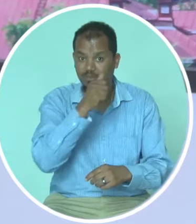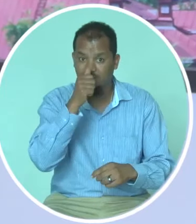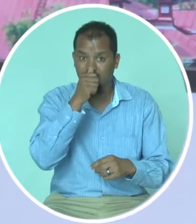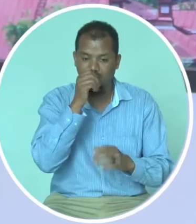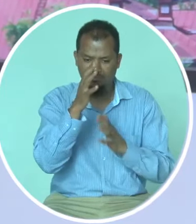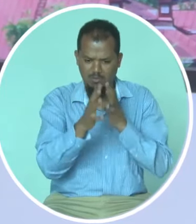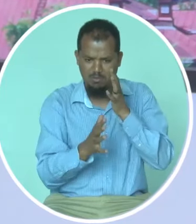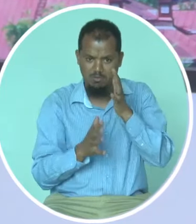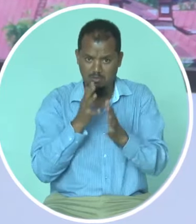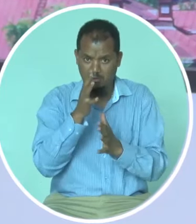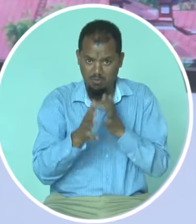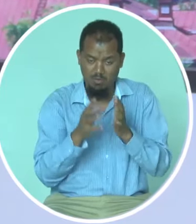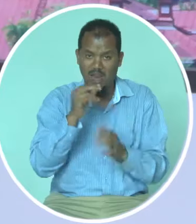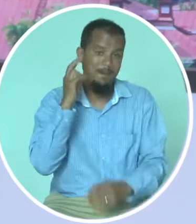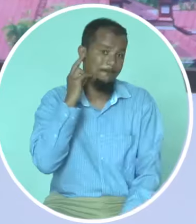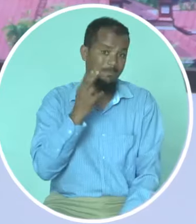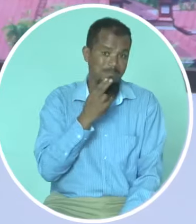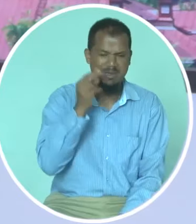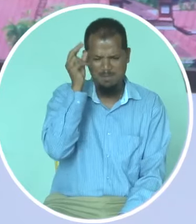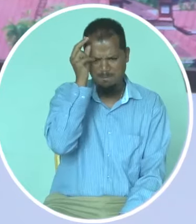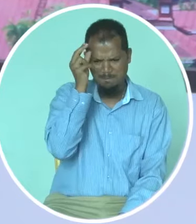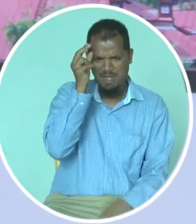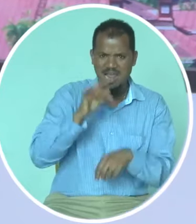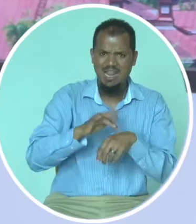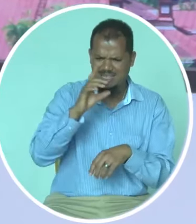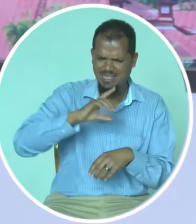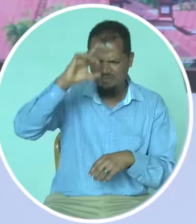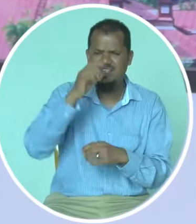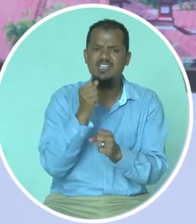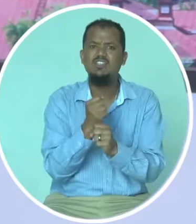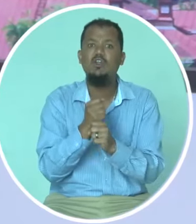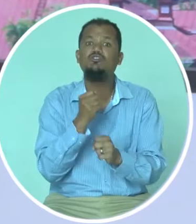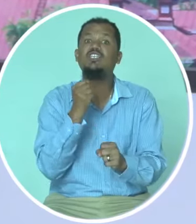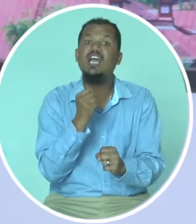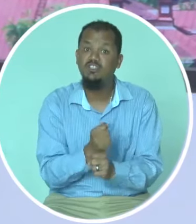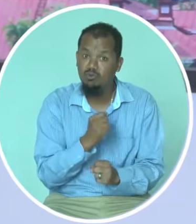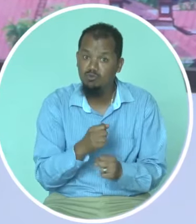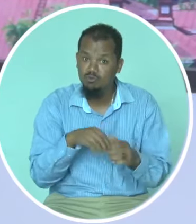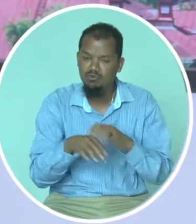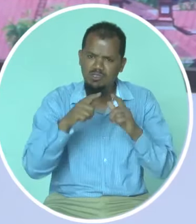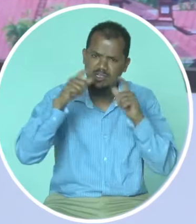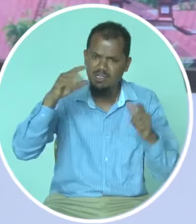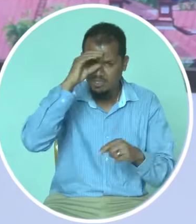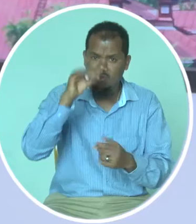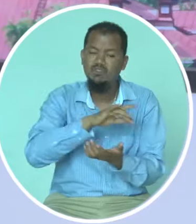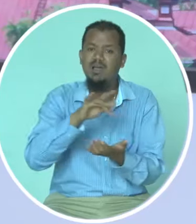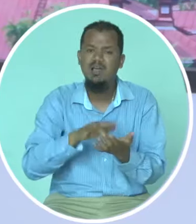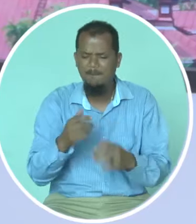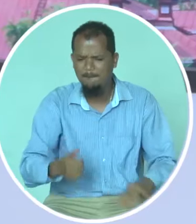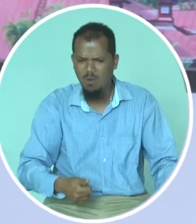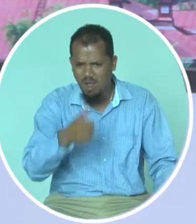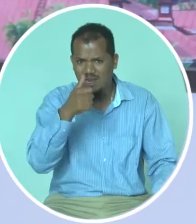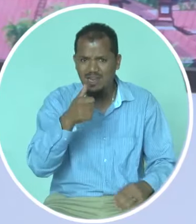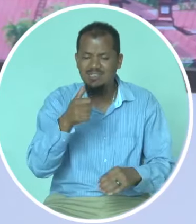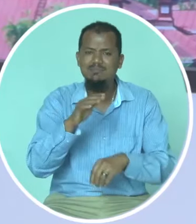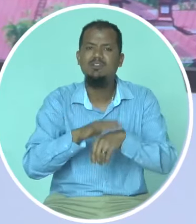የኢትዮጵያ የምልክት ቋንቋና መስማት የተሳናቸው ባህል ላይ ከፍተኛ ስራዎችን ካበረከቱት ትልልቅ ሰዎች መካከል